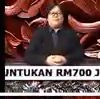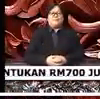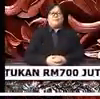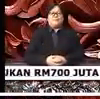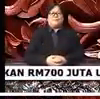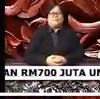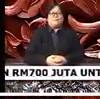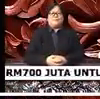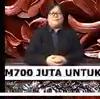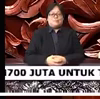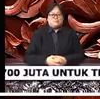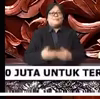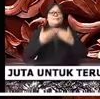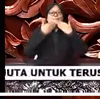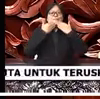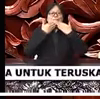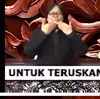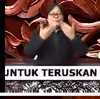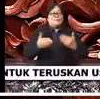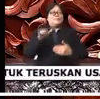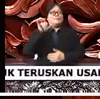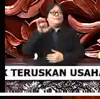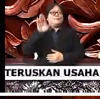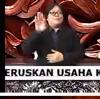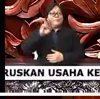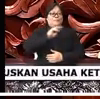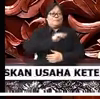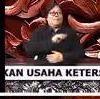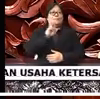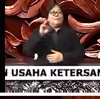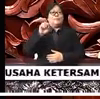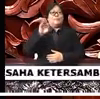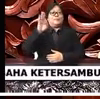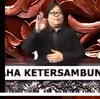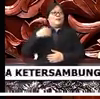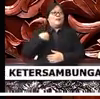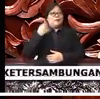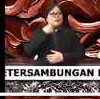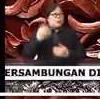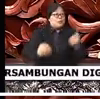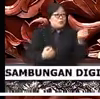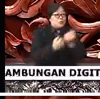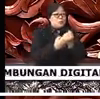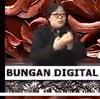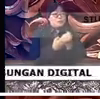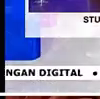Wassalamualaikum warahmatullahi wabarakatuh. Datuk Yang di-Pertua, saya mohon mencadangkan.